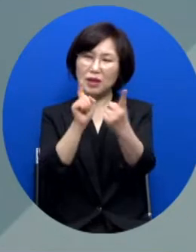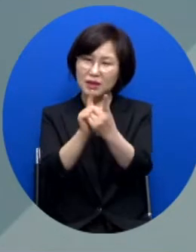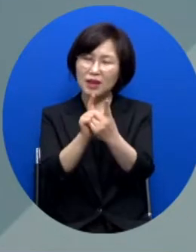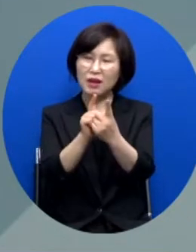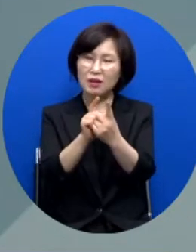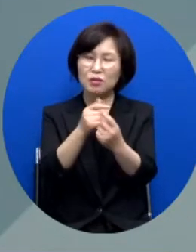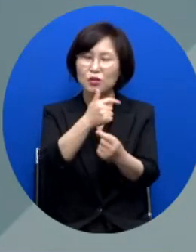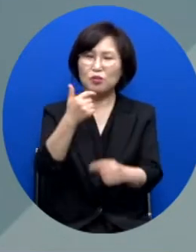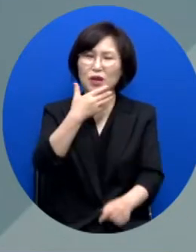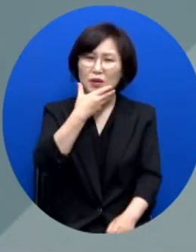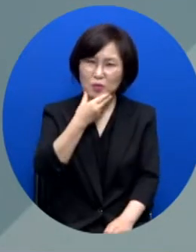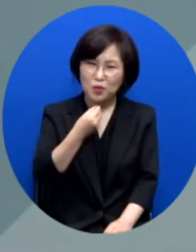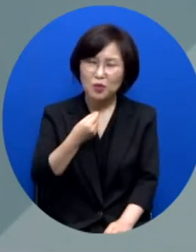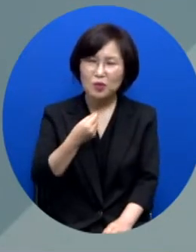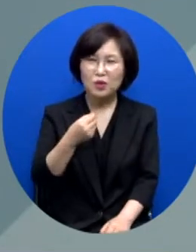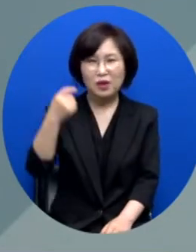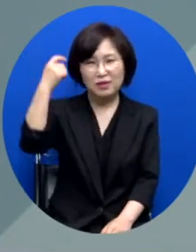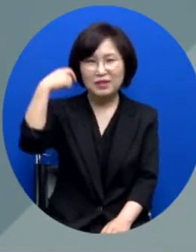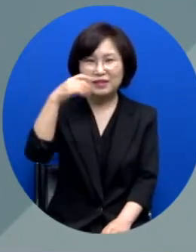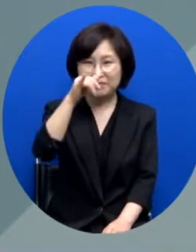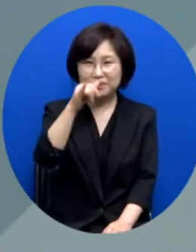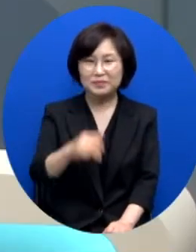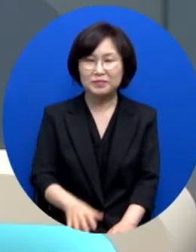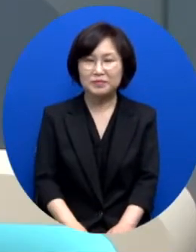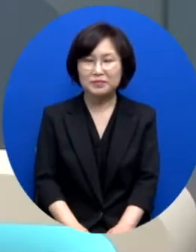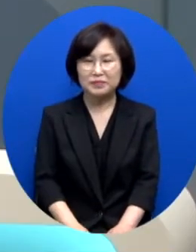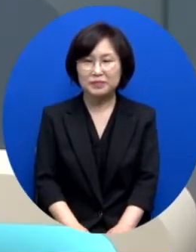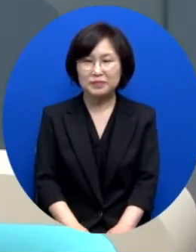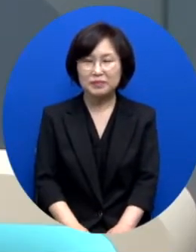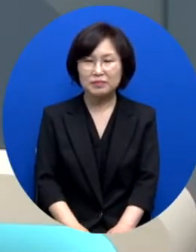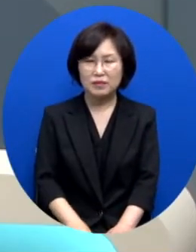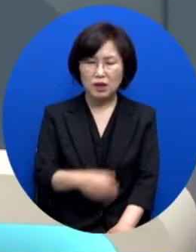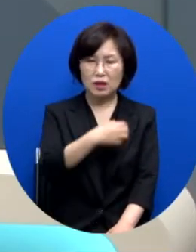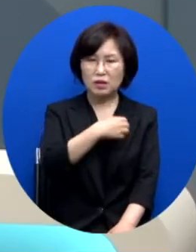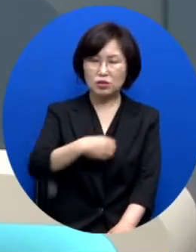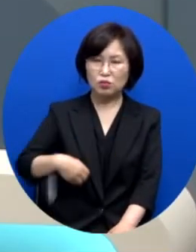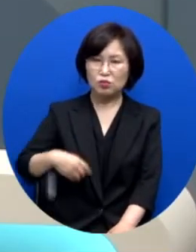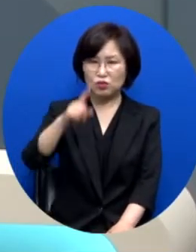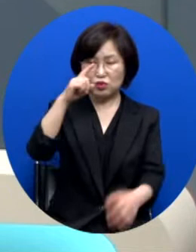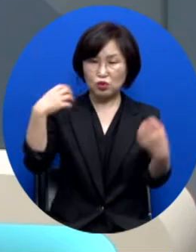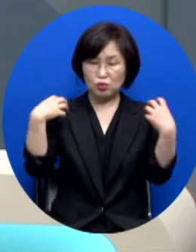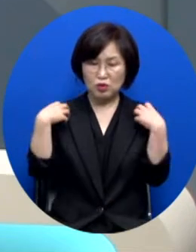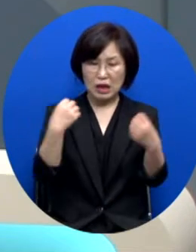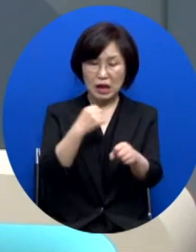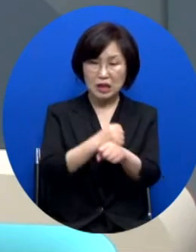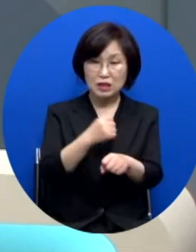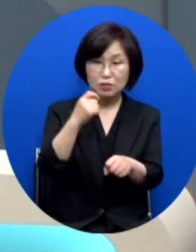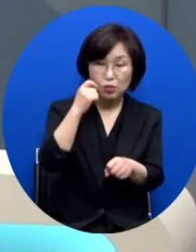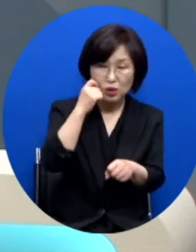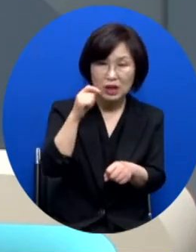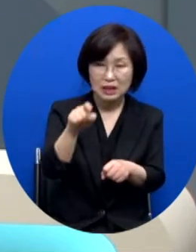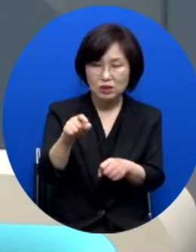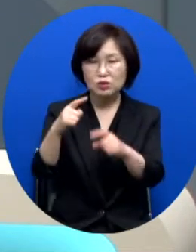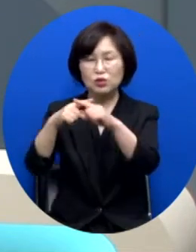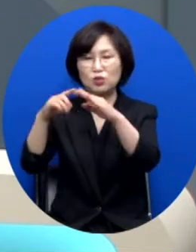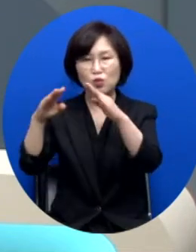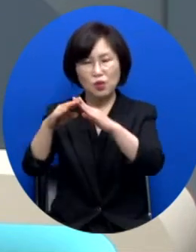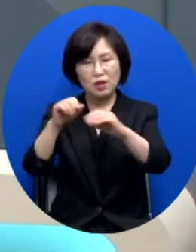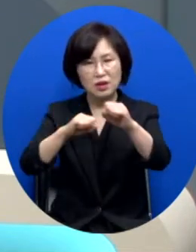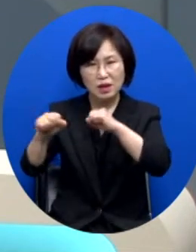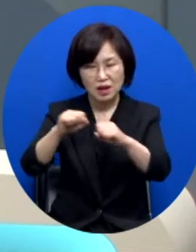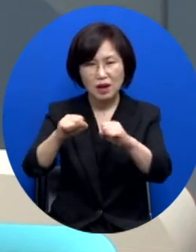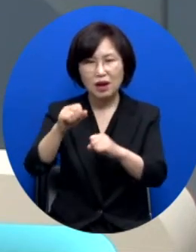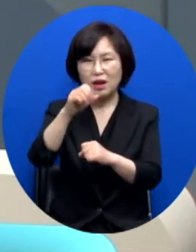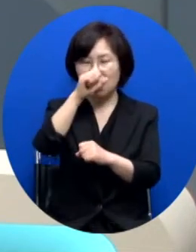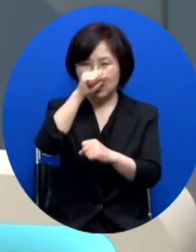행복해 하더라고요. 네, 정부와 지자체가 할수 없는 역할을 교회가 해준다면 선한 영향력을 미칠